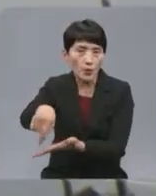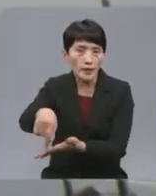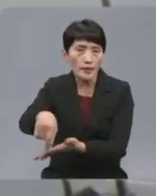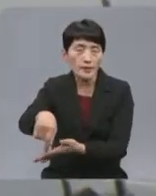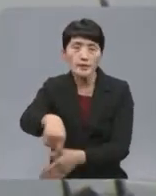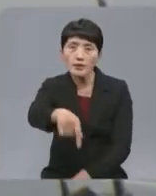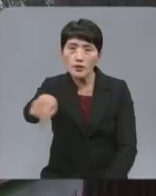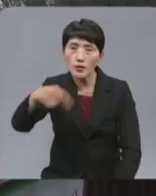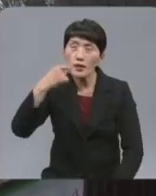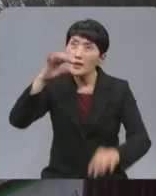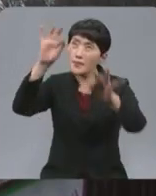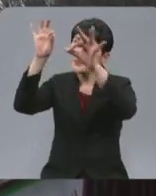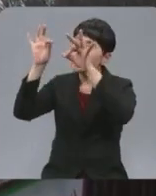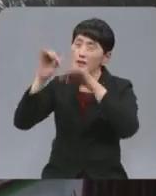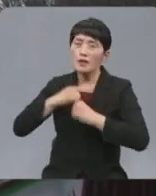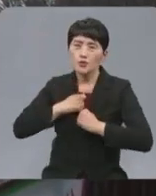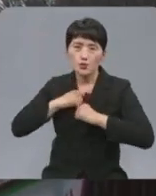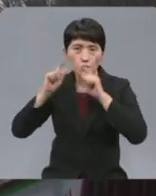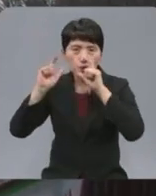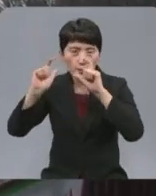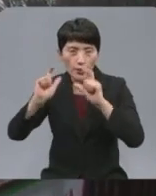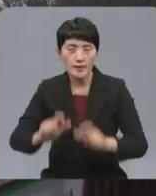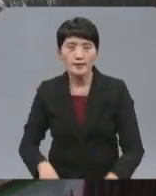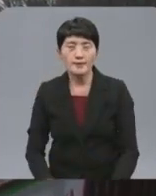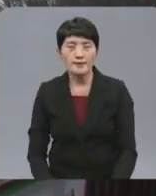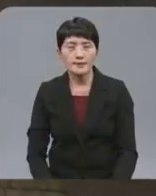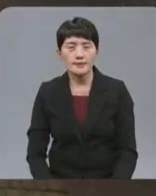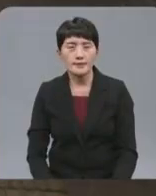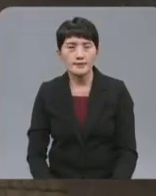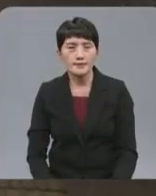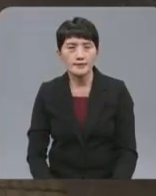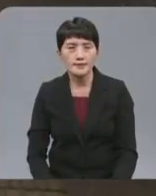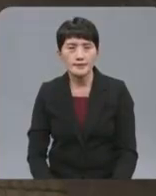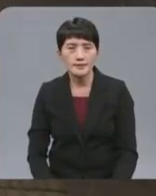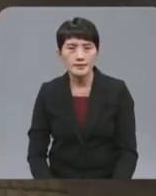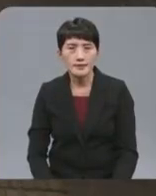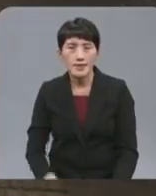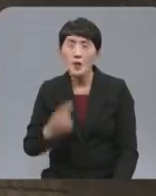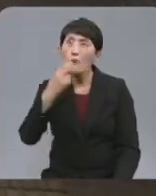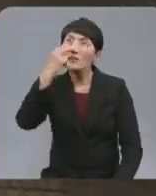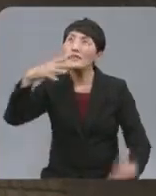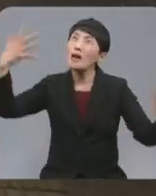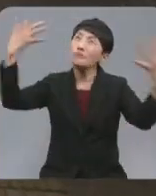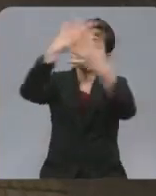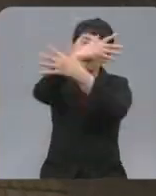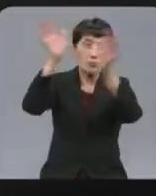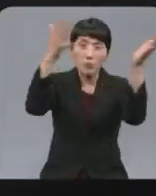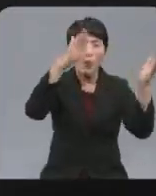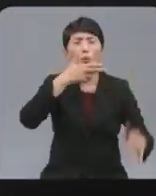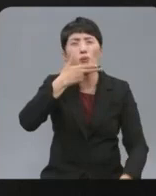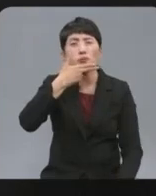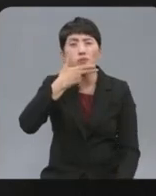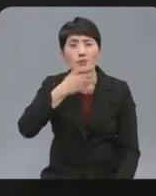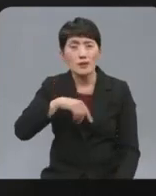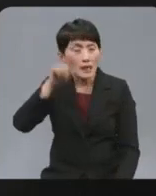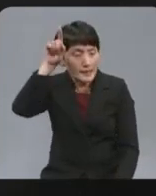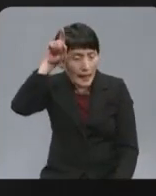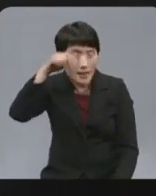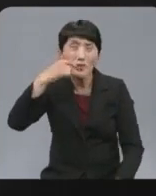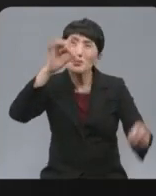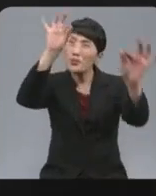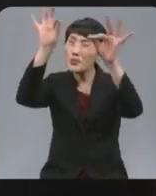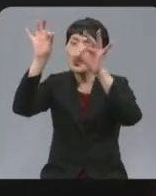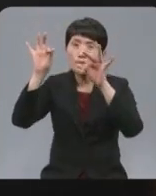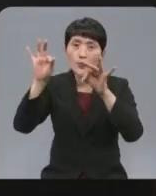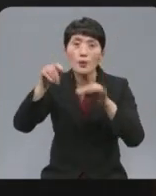суток 6 февраля в Столичном регионе западных районах провинции конвондо провинциях чуньчон до